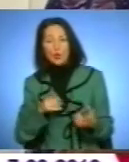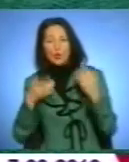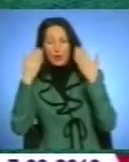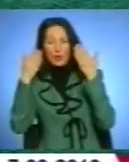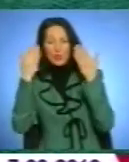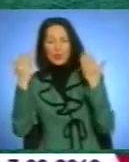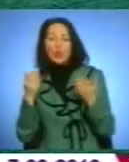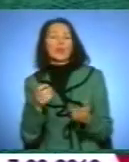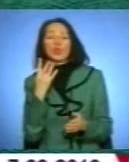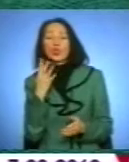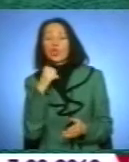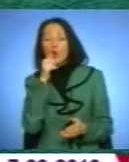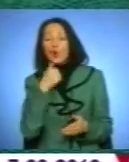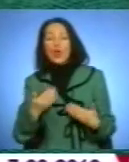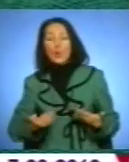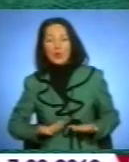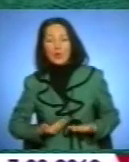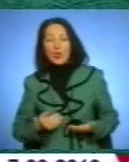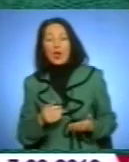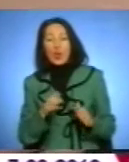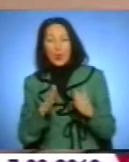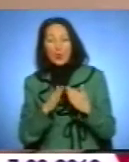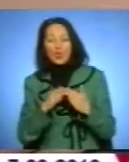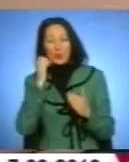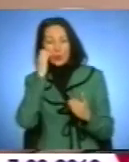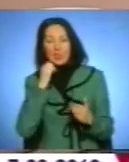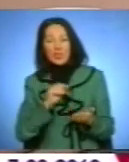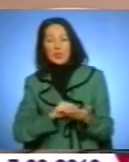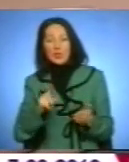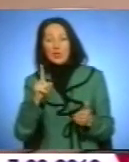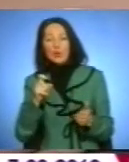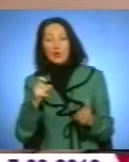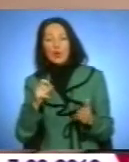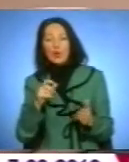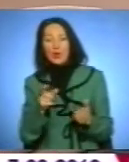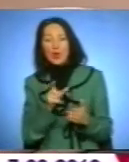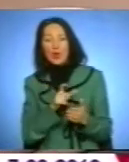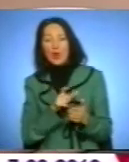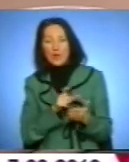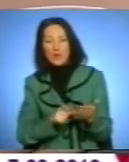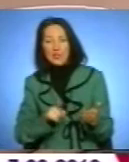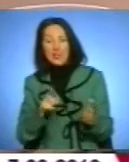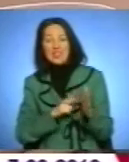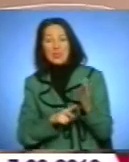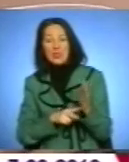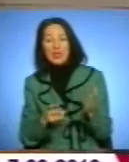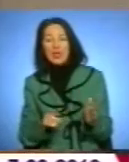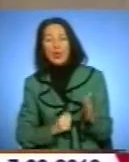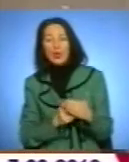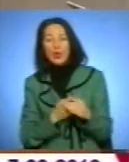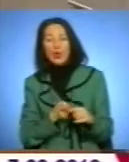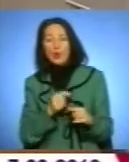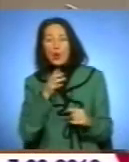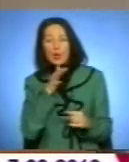у геріатричному будинку написала 170 віршів. Їй 70, але й досі декламує сусідам поезію про любов.